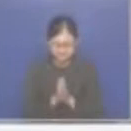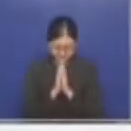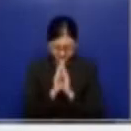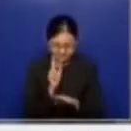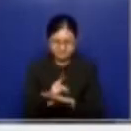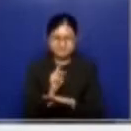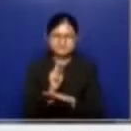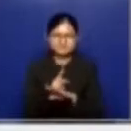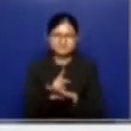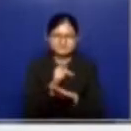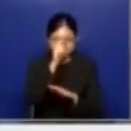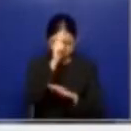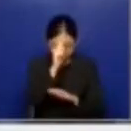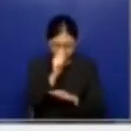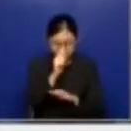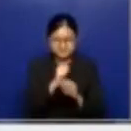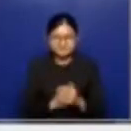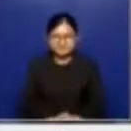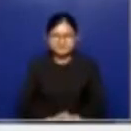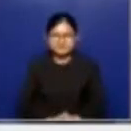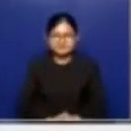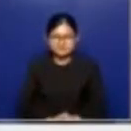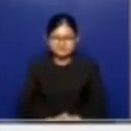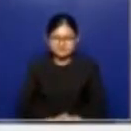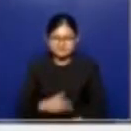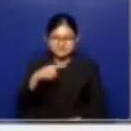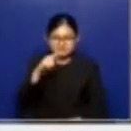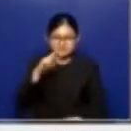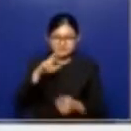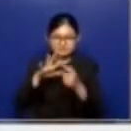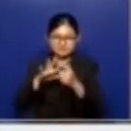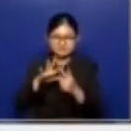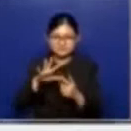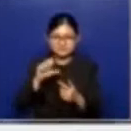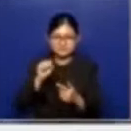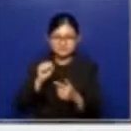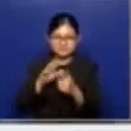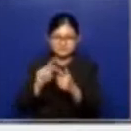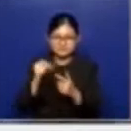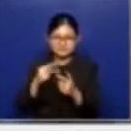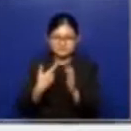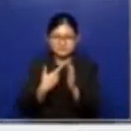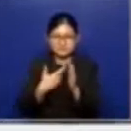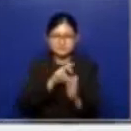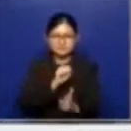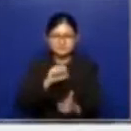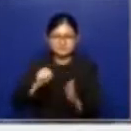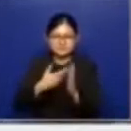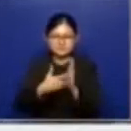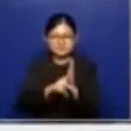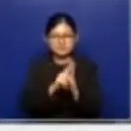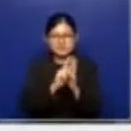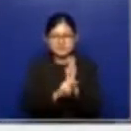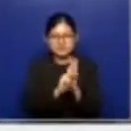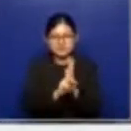กับเรียนท่านประธานสภาที่เคารพครับผมนายประเสริฐบุญเรืองสมาชิกสภาผู้แทนราษฎรจังหวัดกาฬสินธุ์เขตเลือกตั้งที่